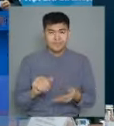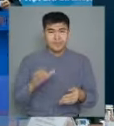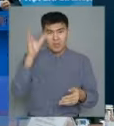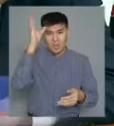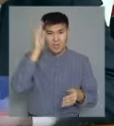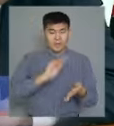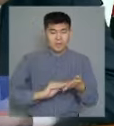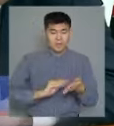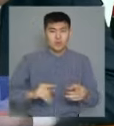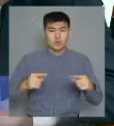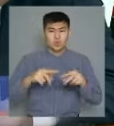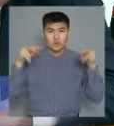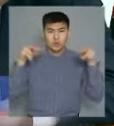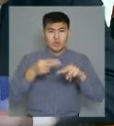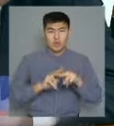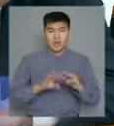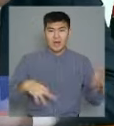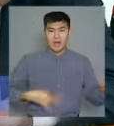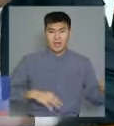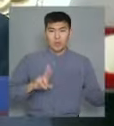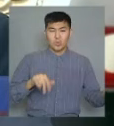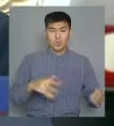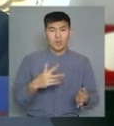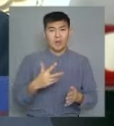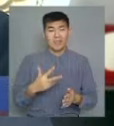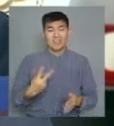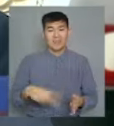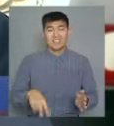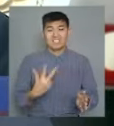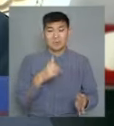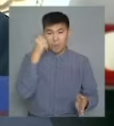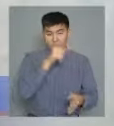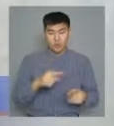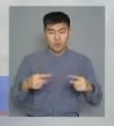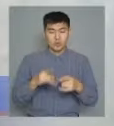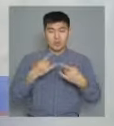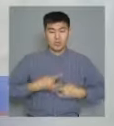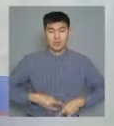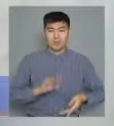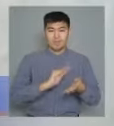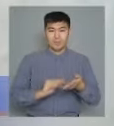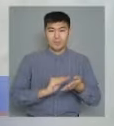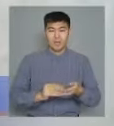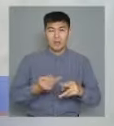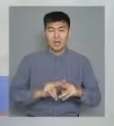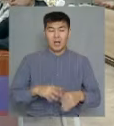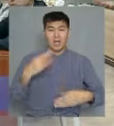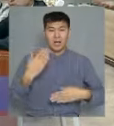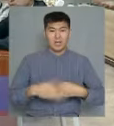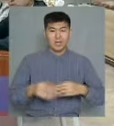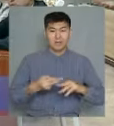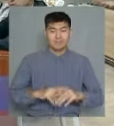данные доказал что родился в 1823 году Таким образом он положил конец